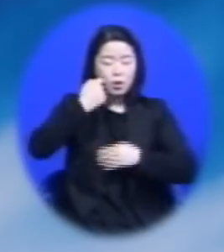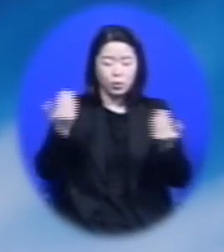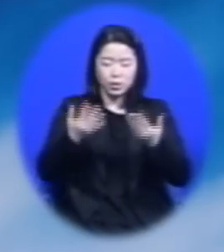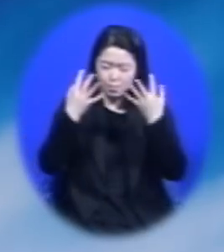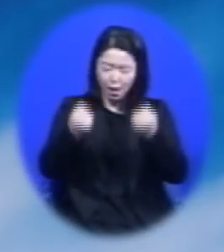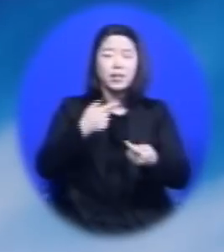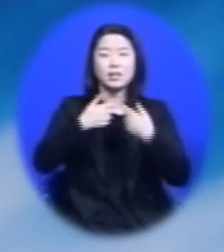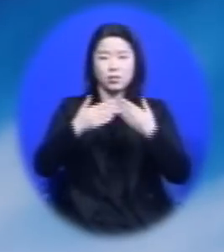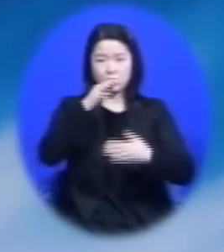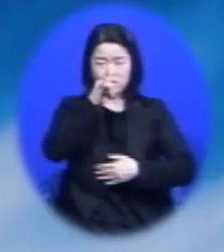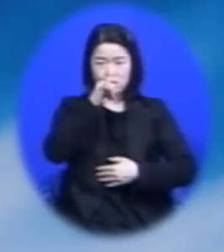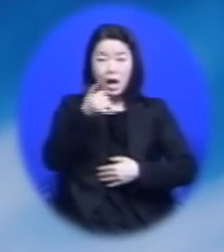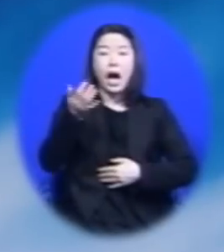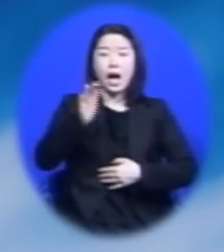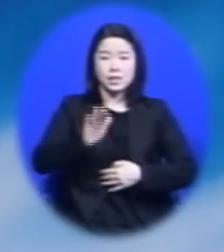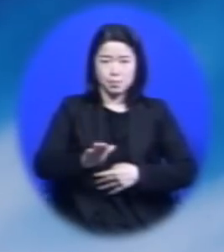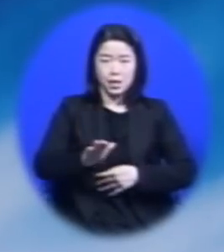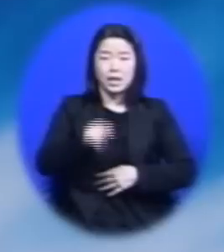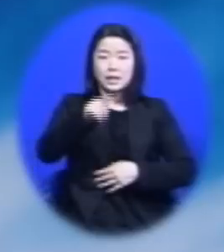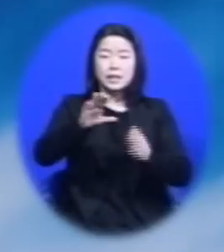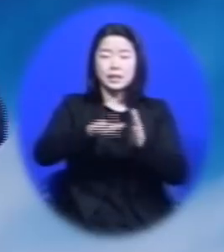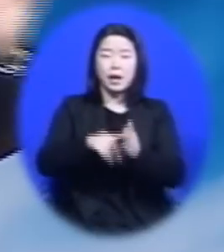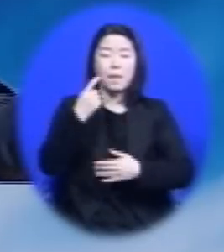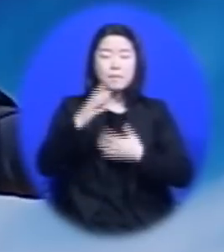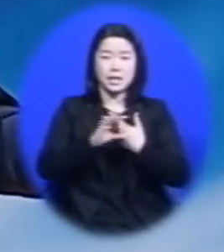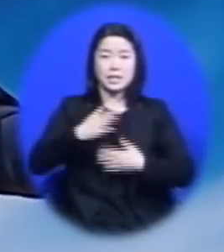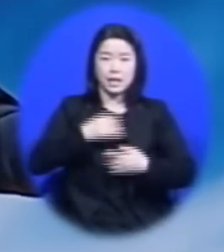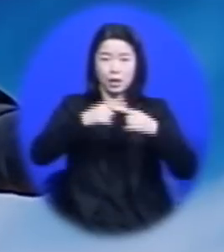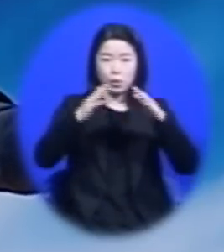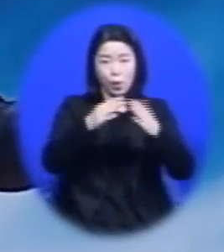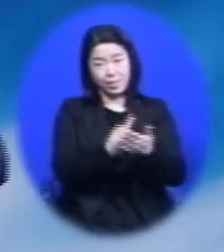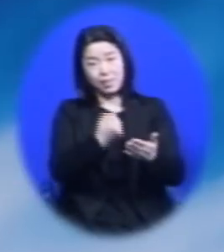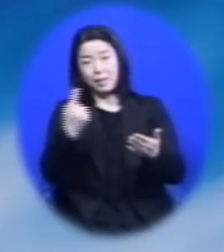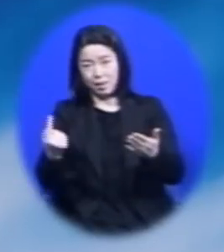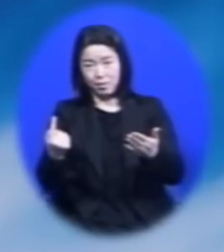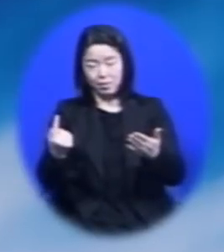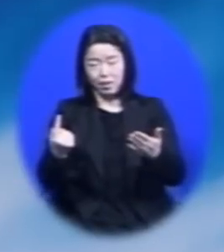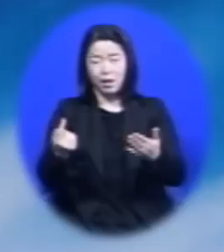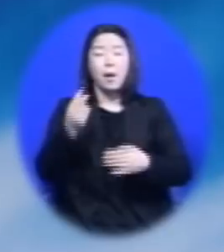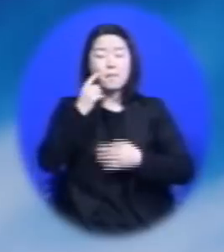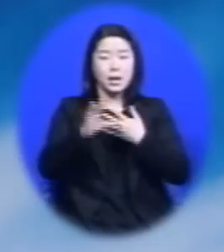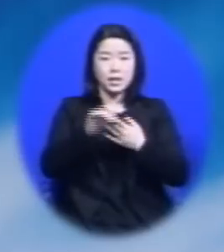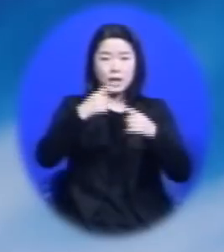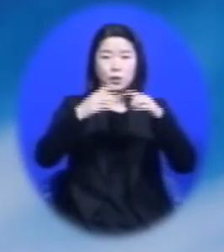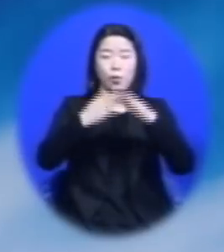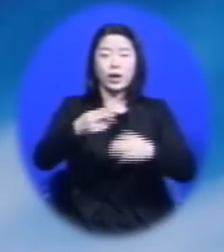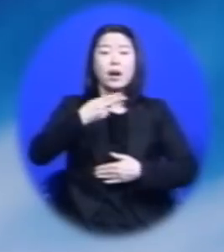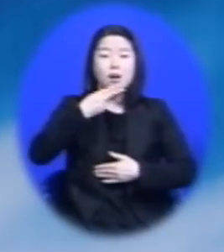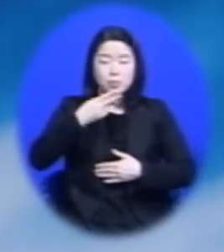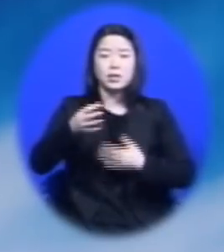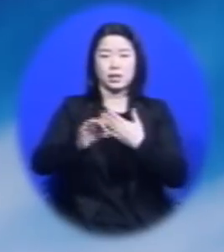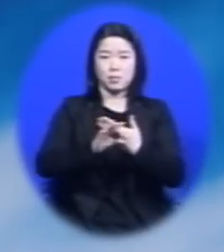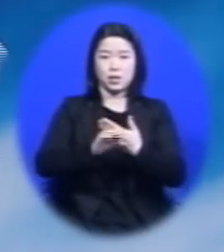겪었습니다 그런데 그때 만약에 제가 교회를 떠났거나 만약에 교회가 없었다면